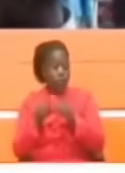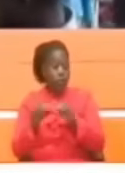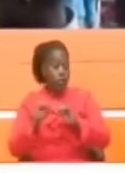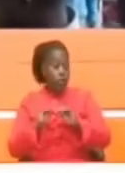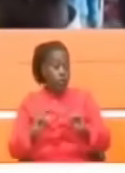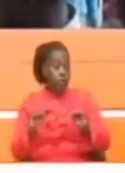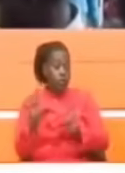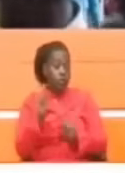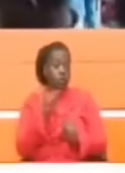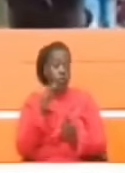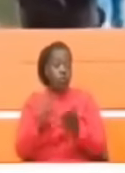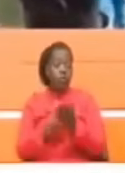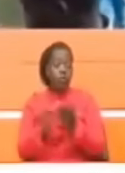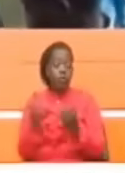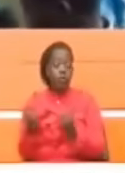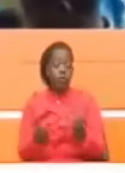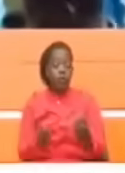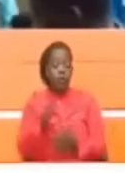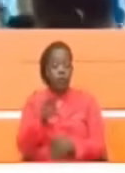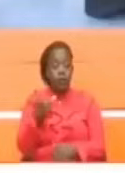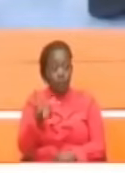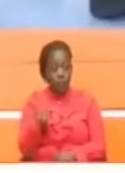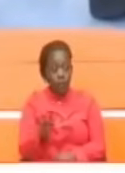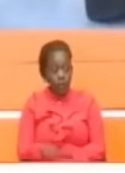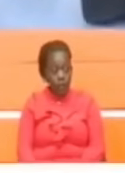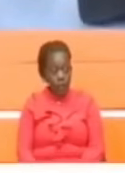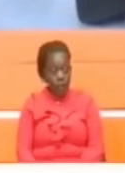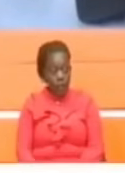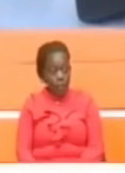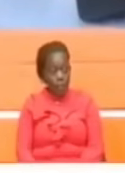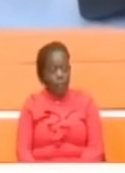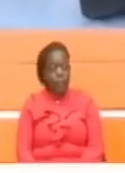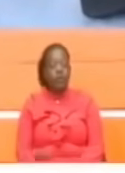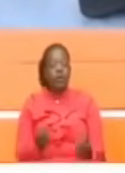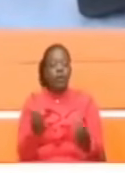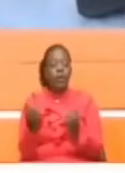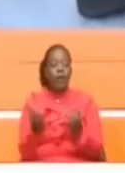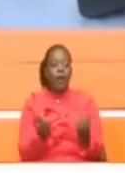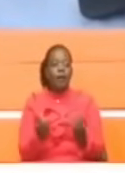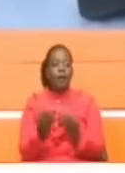abakozesa enguudo ezo mu bitundu bya Mutanzige. Emmotoka nnyingi